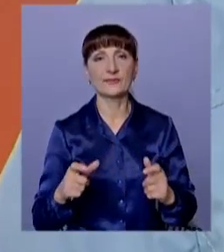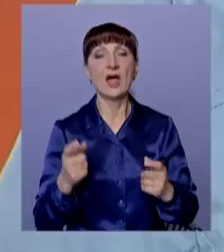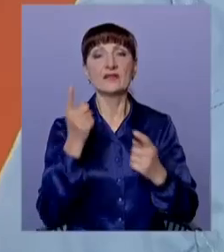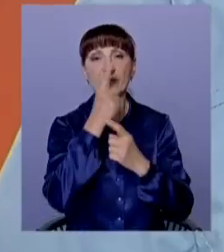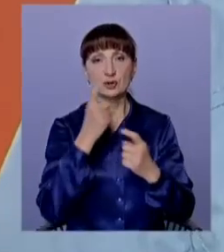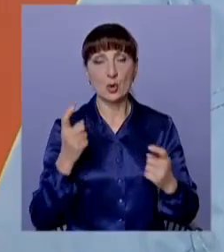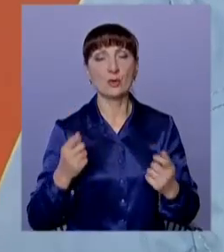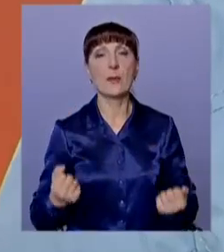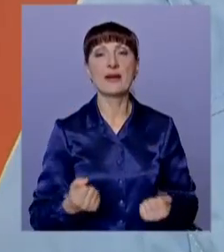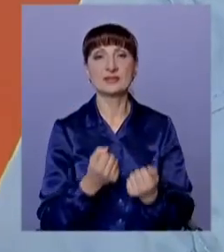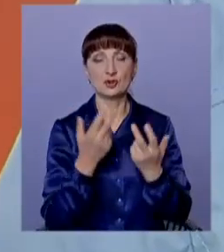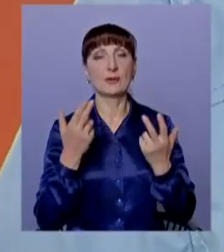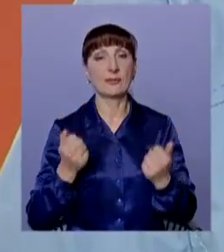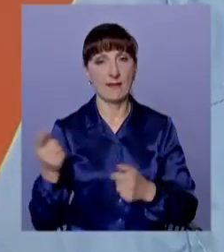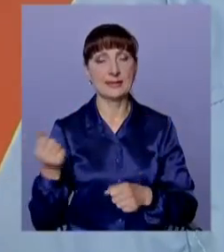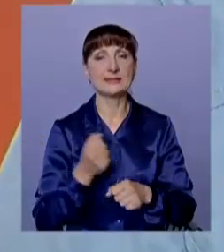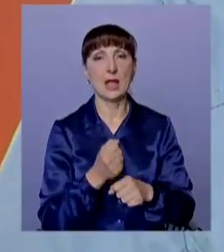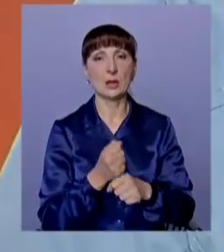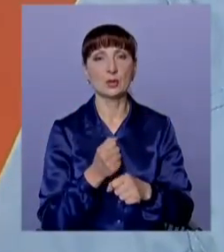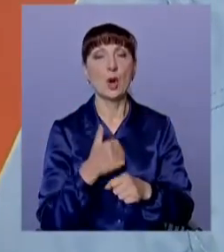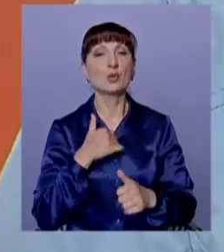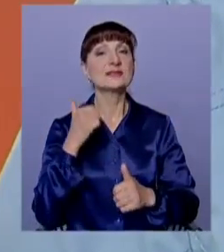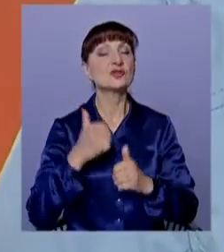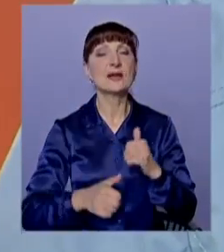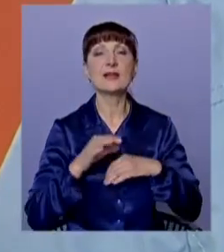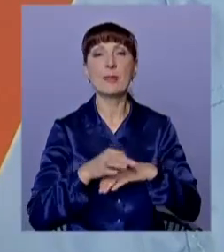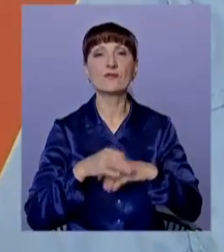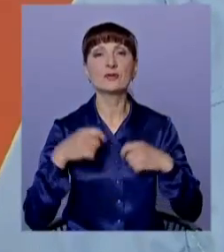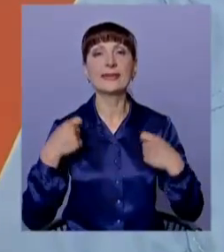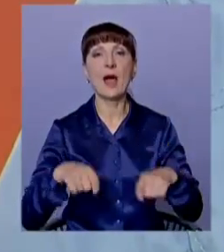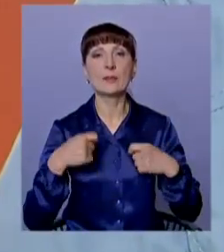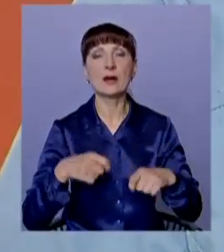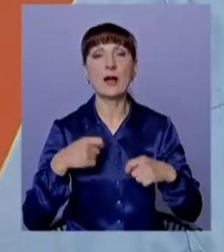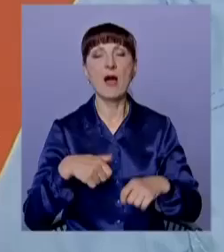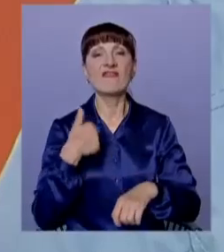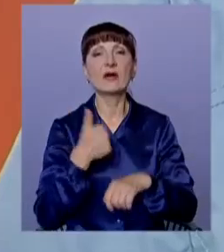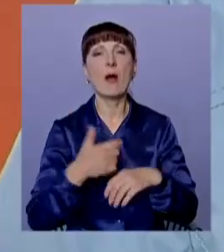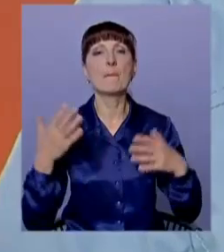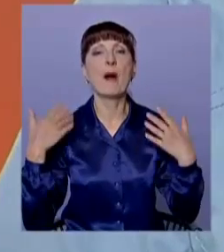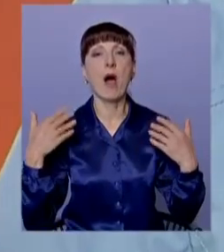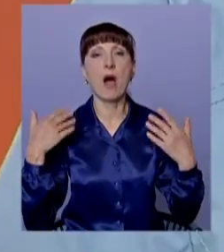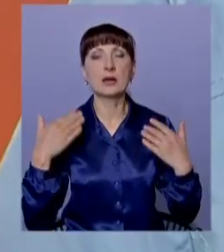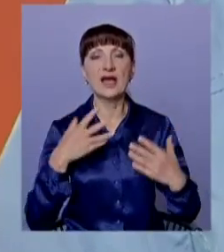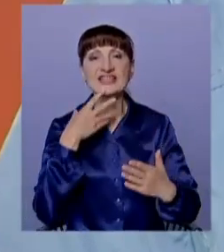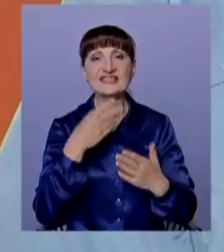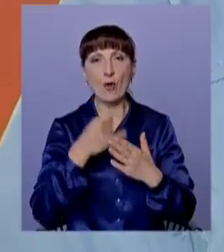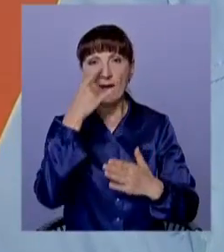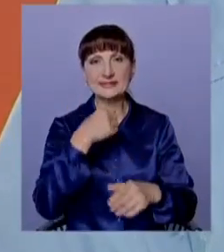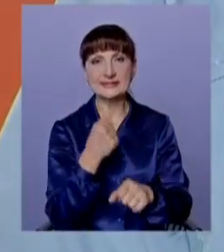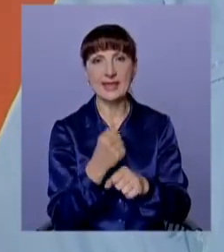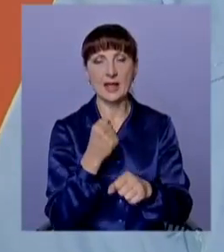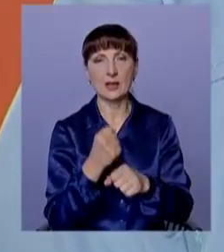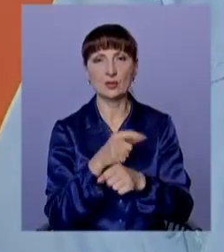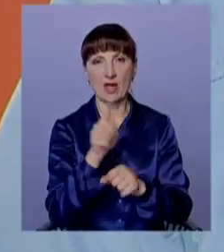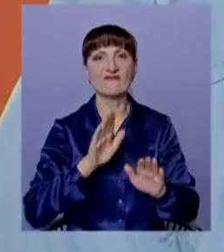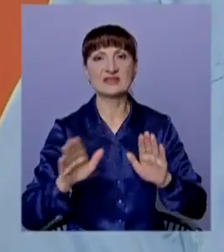информационная поддержка. Да. Вот, например, у нас часто проходят ярмарки в Гранд-парке, именно отечественные товаропроизводители там